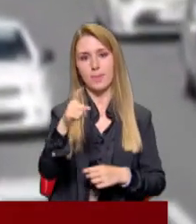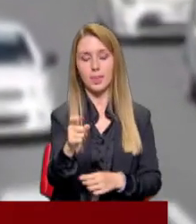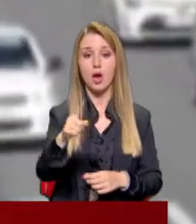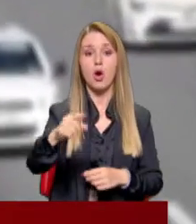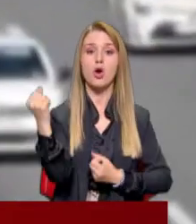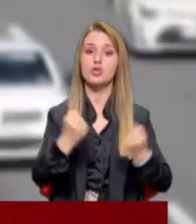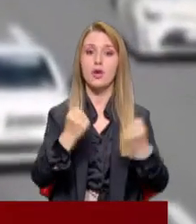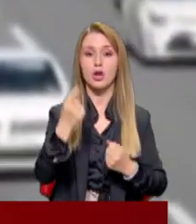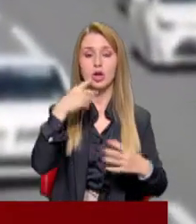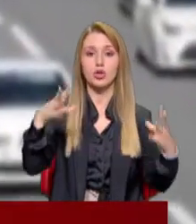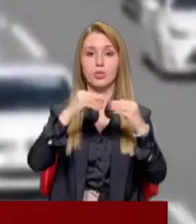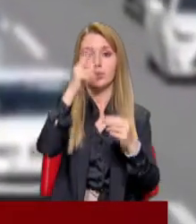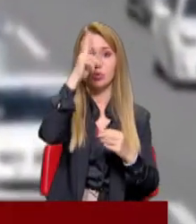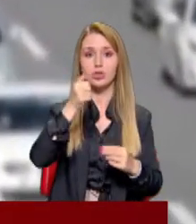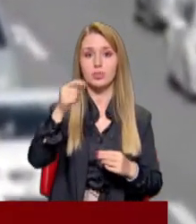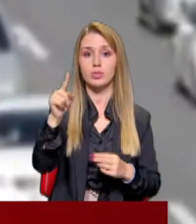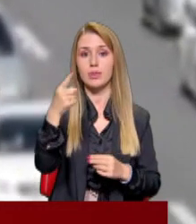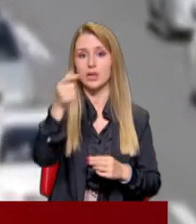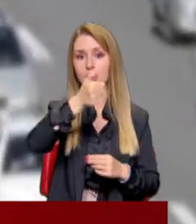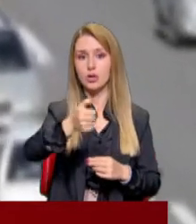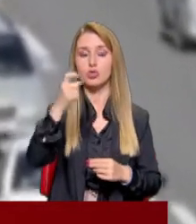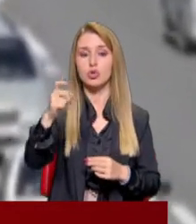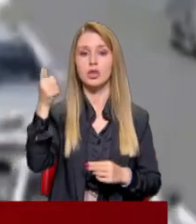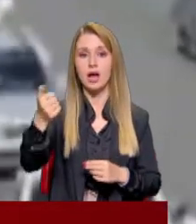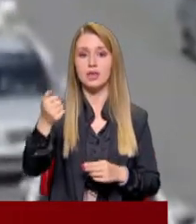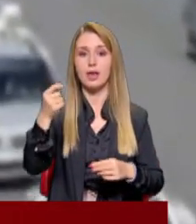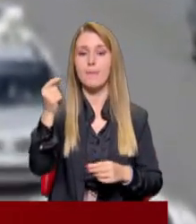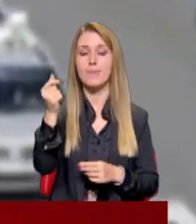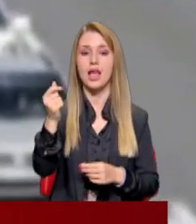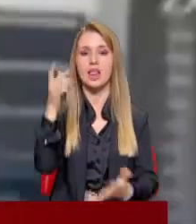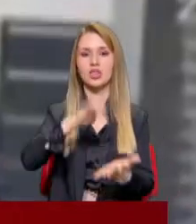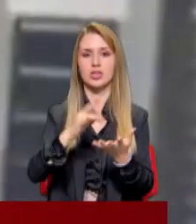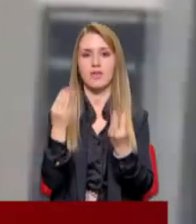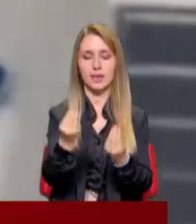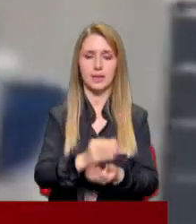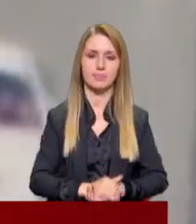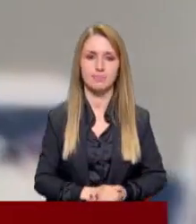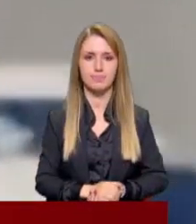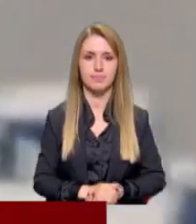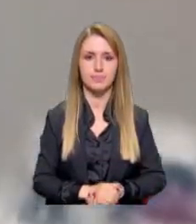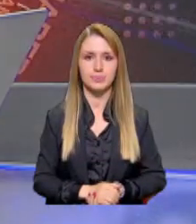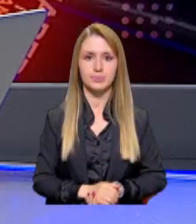o sürücülere toplam 361.696 lira para cezası kesildi